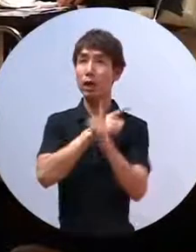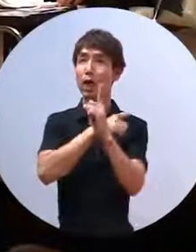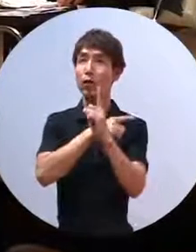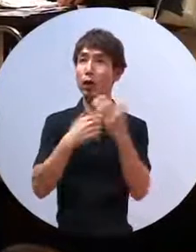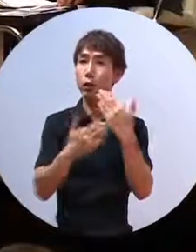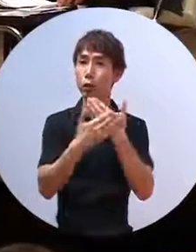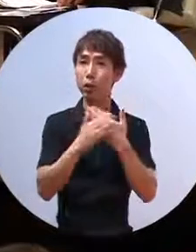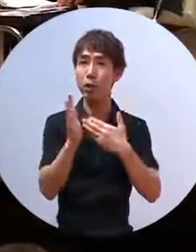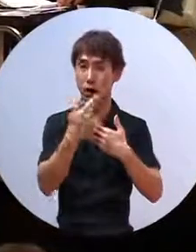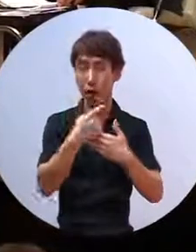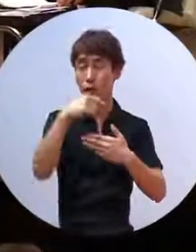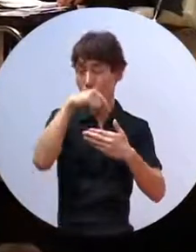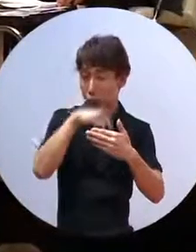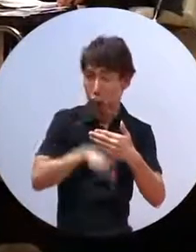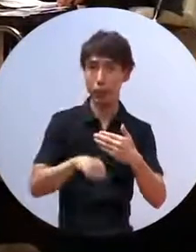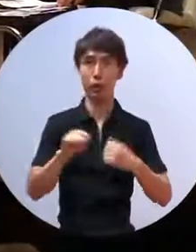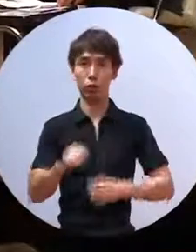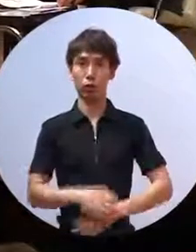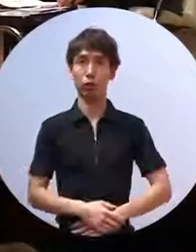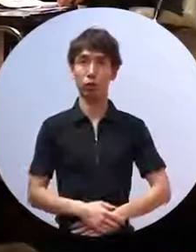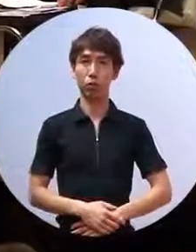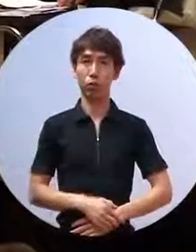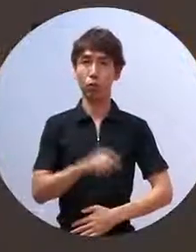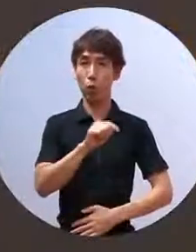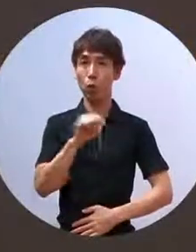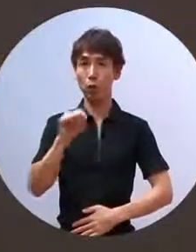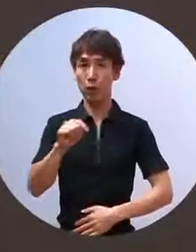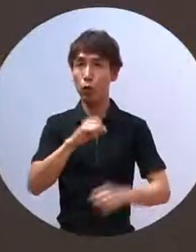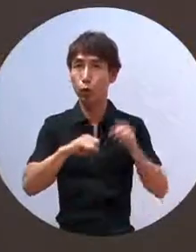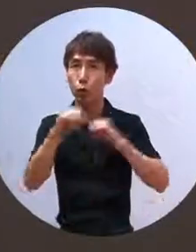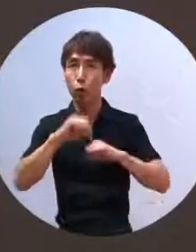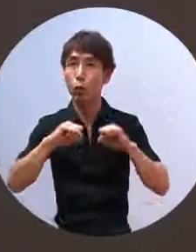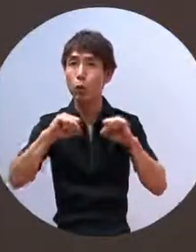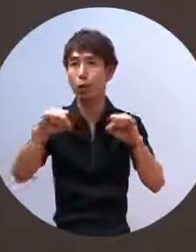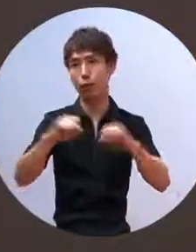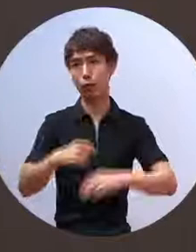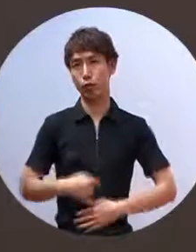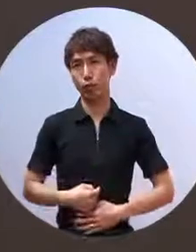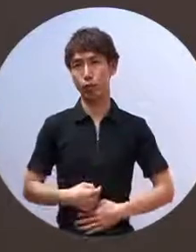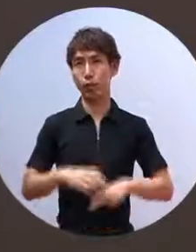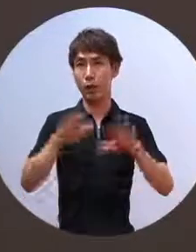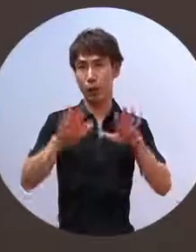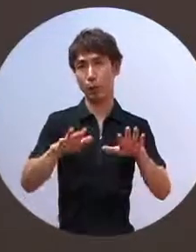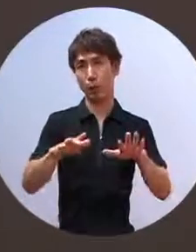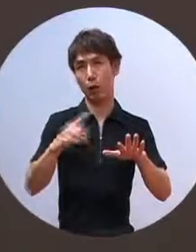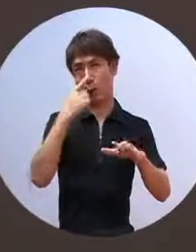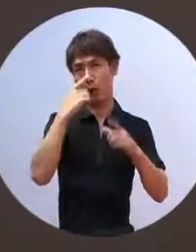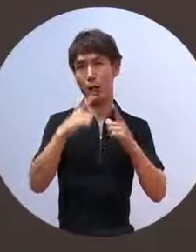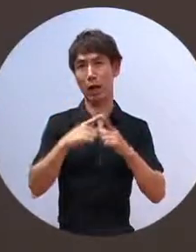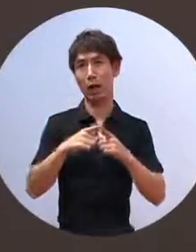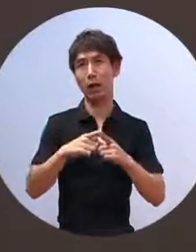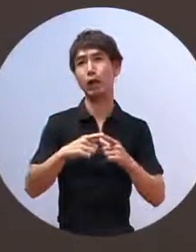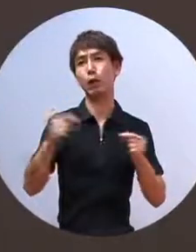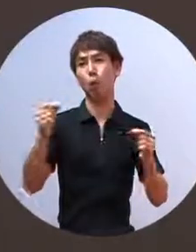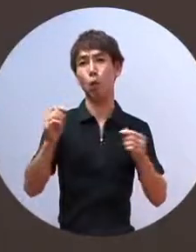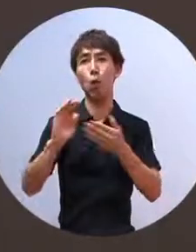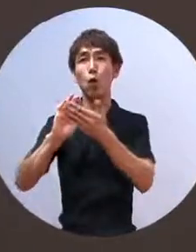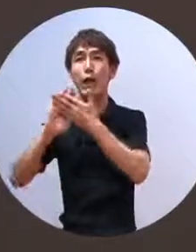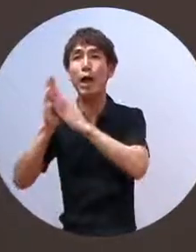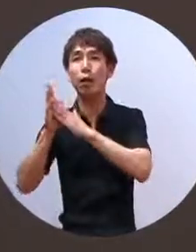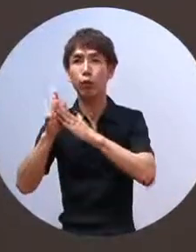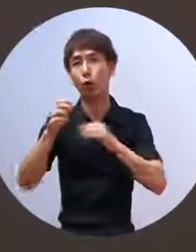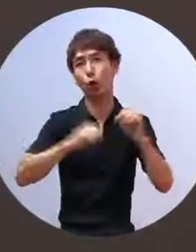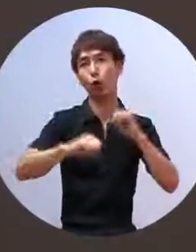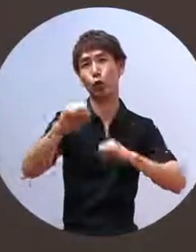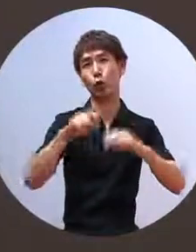この科学的な側面からぜひ深めていこう、こういった取り組みをしている。これが今の我が国政